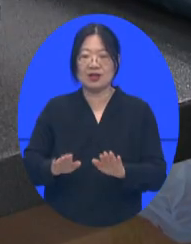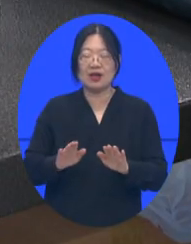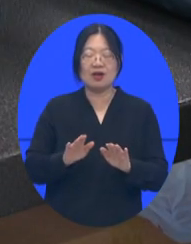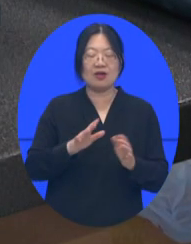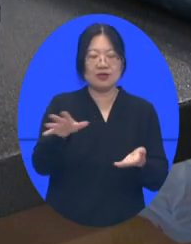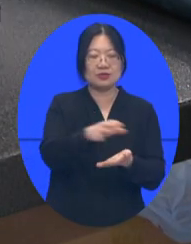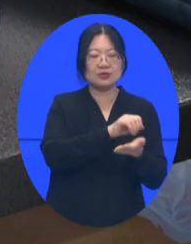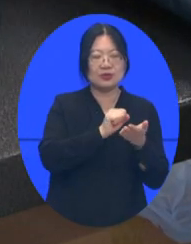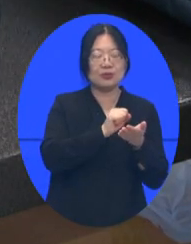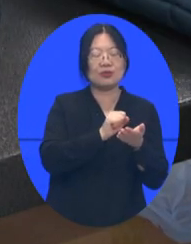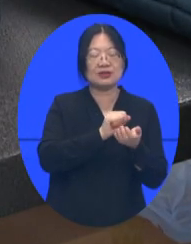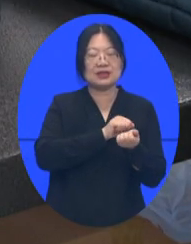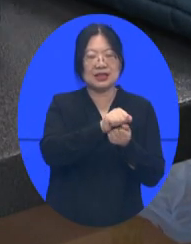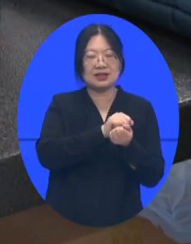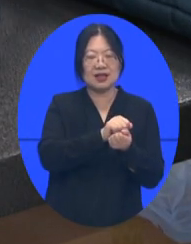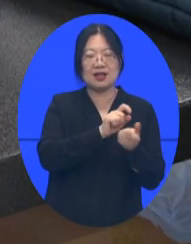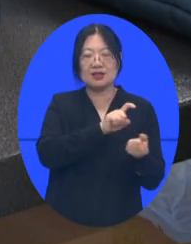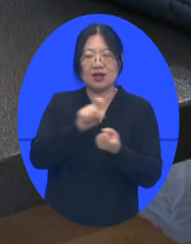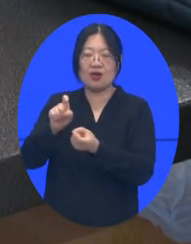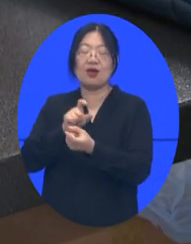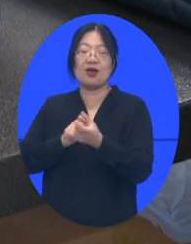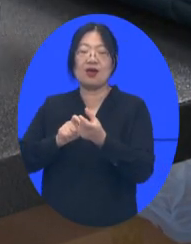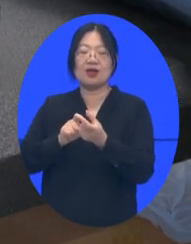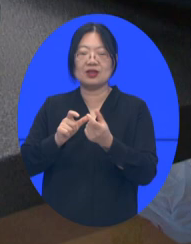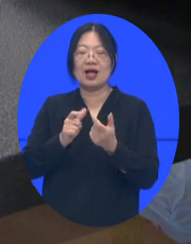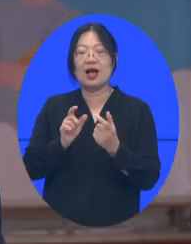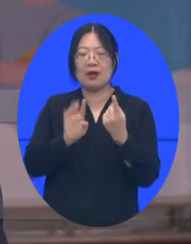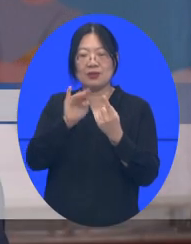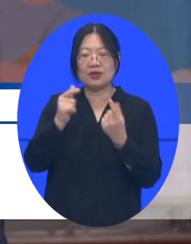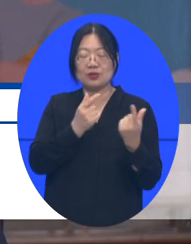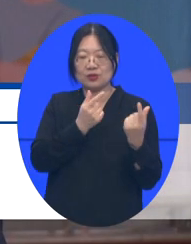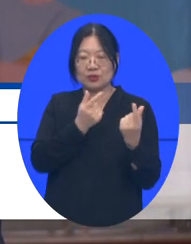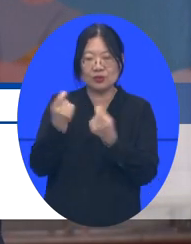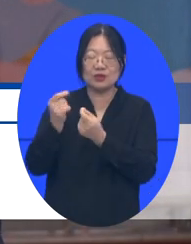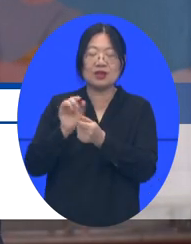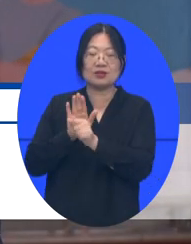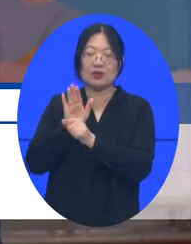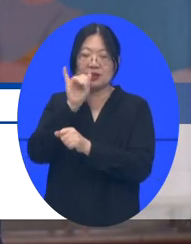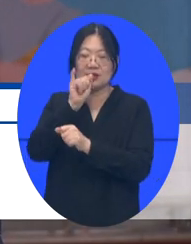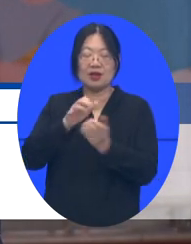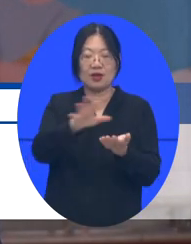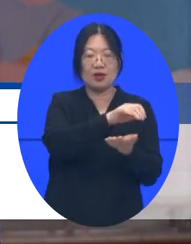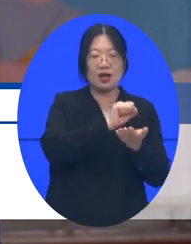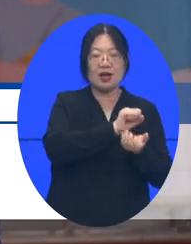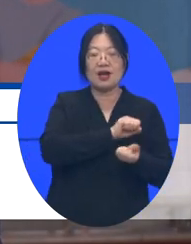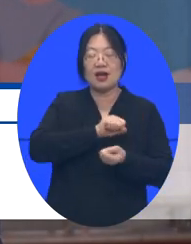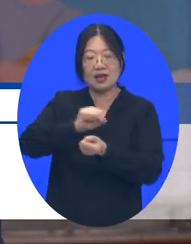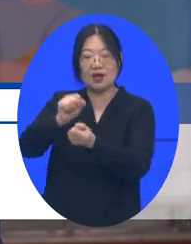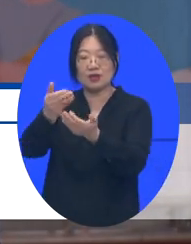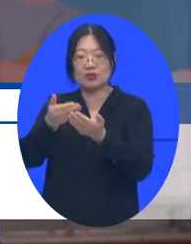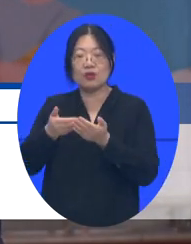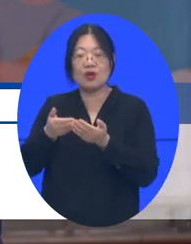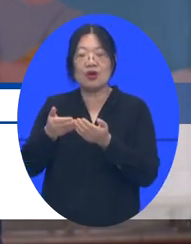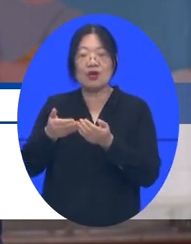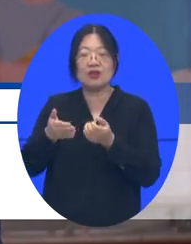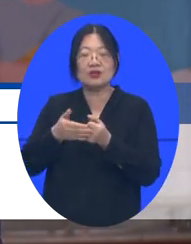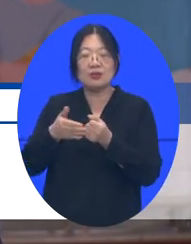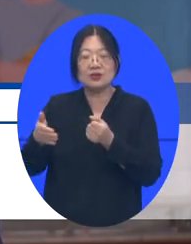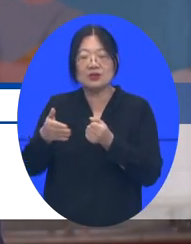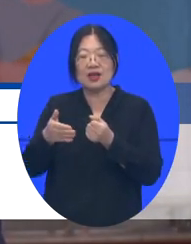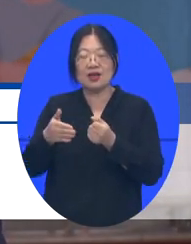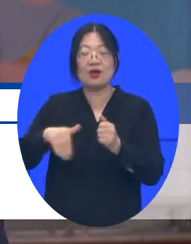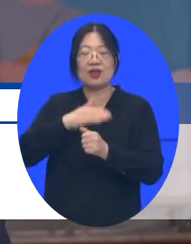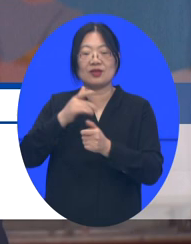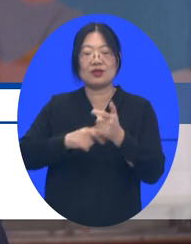원스톱 서비스를 제공해 이용자의 편의성을 높였습니다. 수거해 가고 또 갖다 주고 이런 거로서 환경이 일단